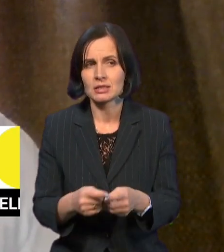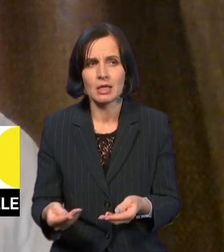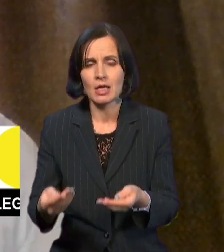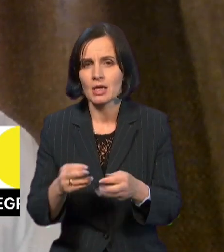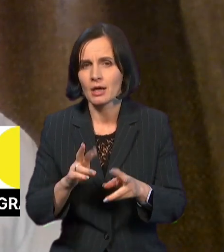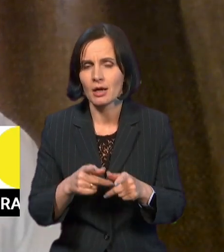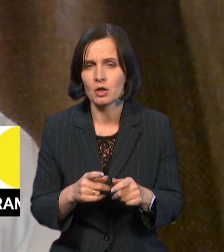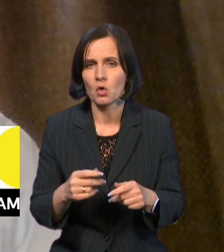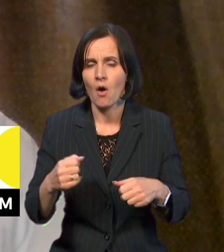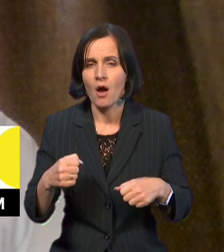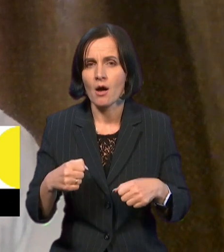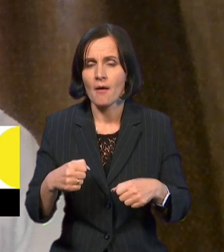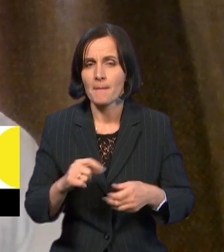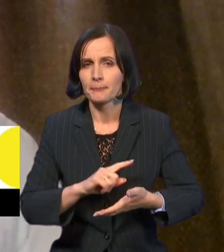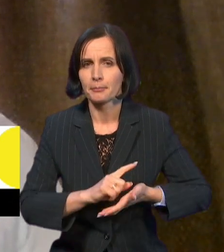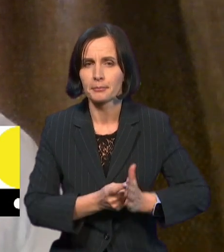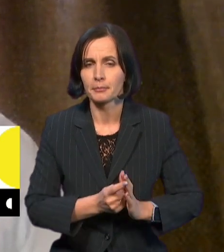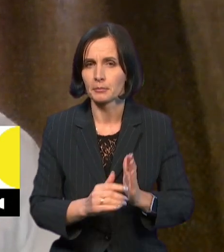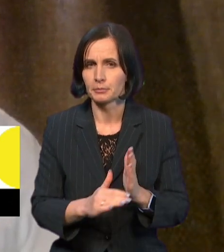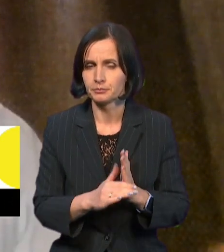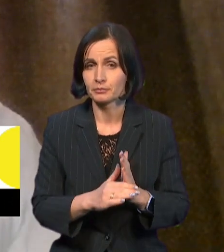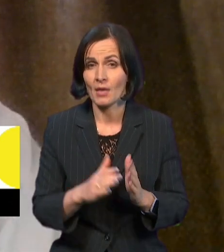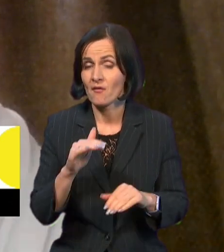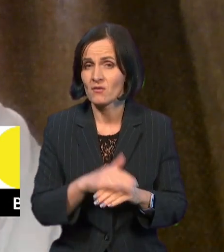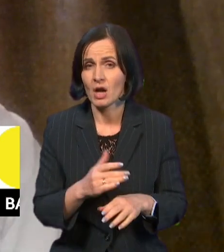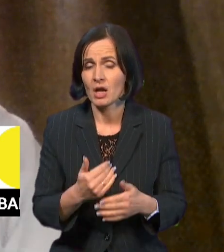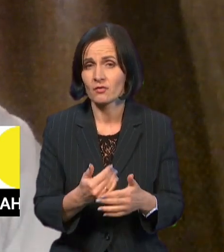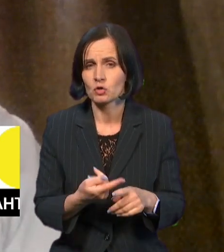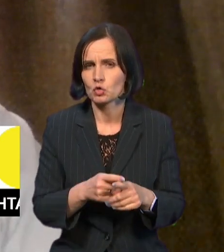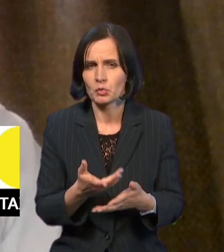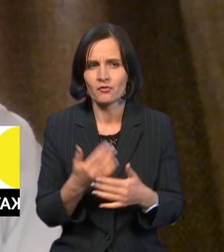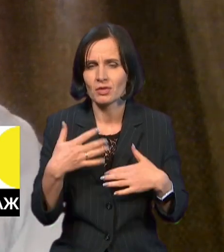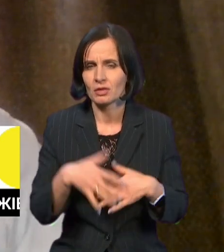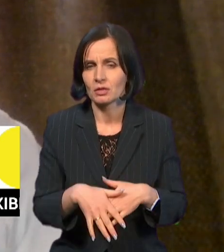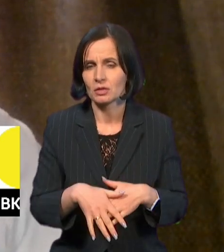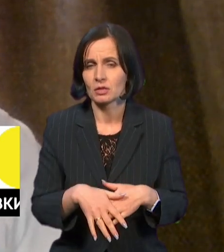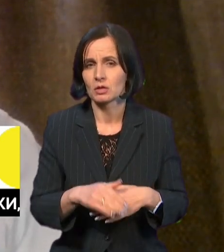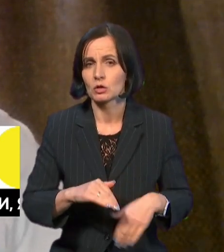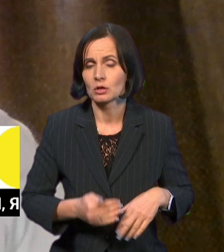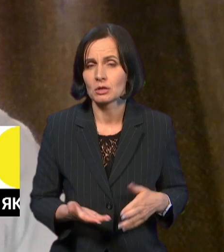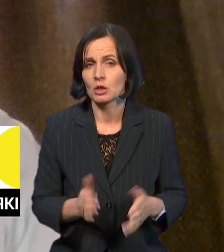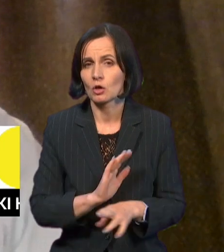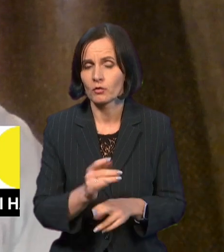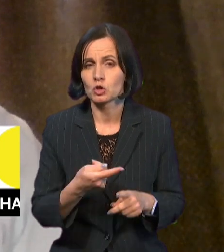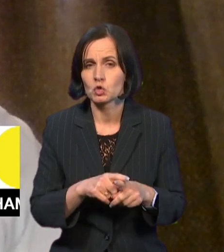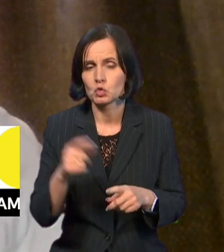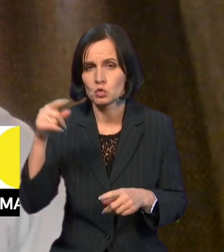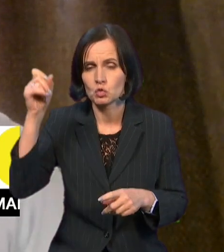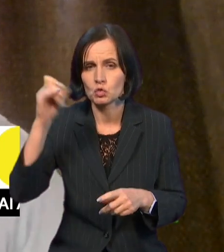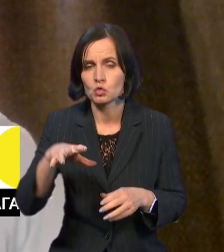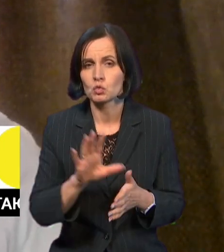на цьому втрачаємо. Тобто ми від цього не виграємо. Замість цього ті компанії, які виробили тут цю сонячну генерацію, так, вони